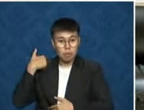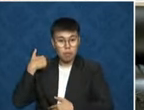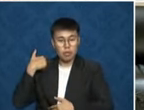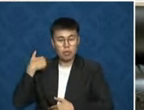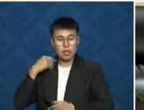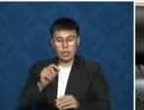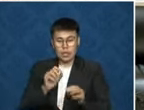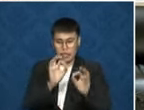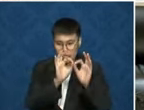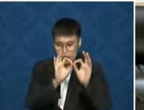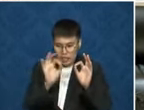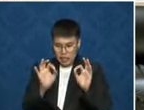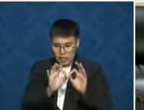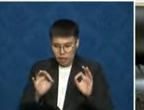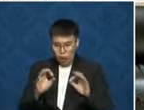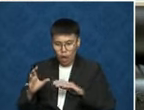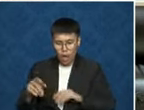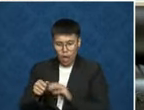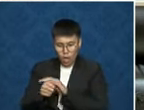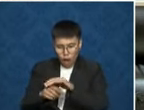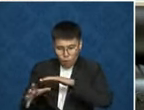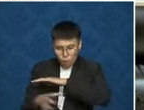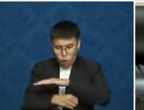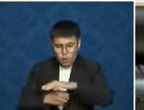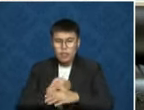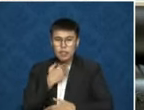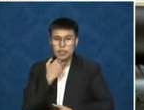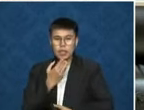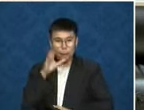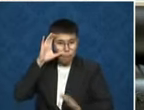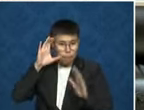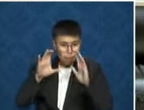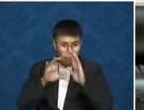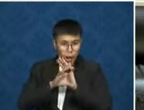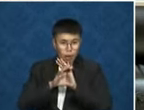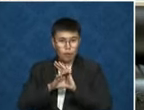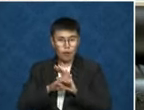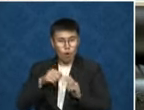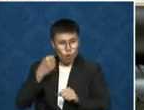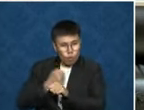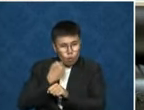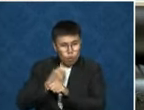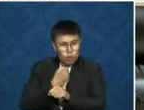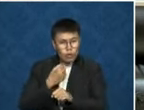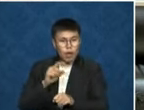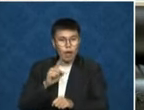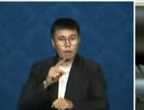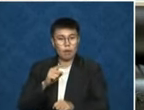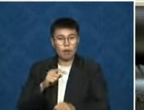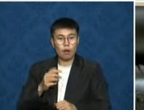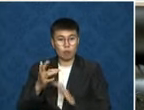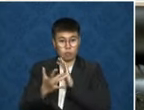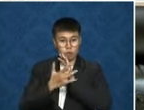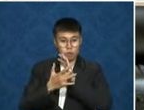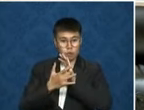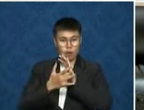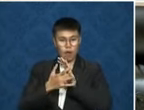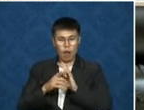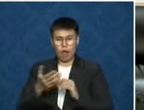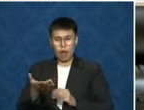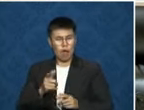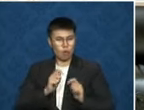านเขียนการขโมยลิขสิทธิ์เสียงและรูปภาพเพื่อฝึกฝนปัญญาประดิษฐ์โดยไม่ได้รับอนุญาตมากมายในหลายเคส